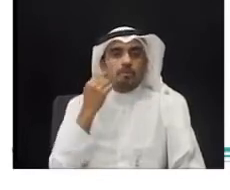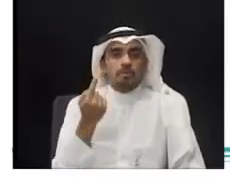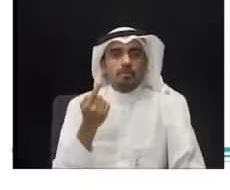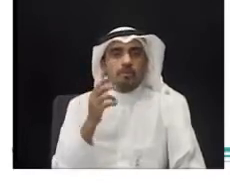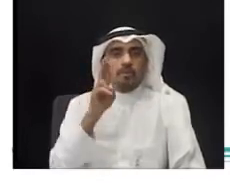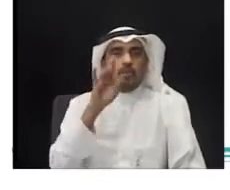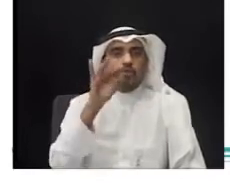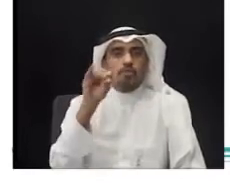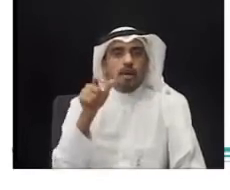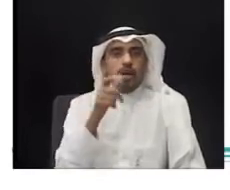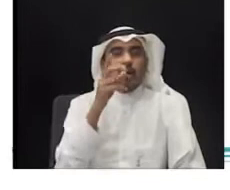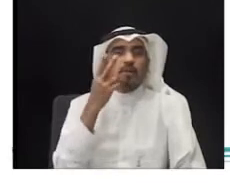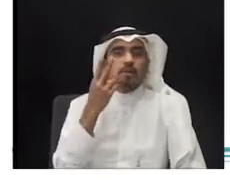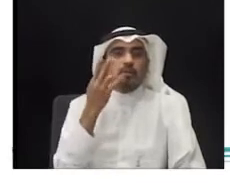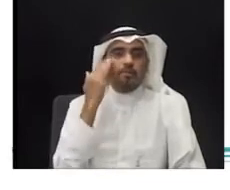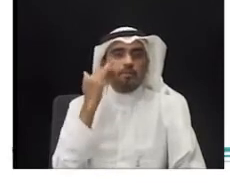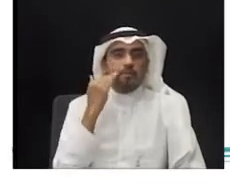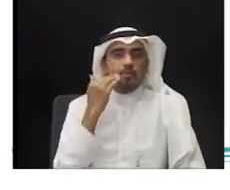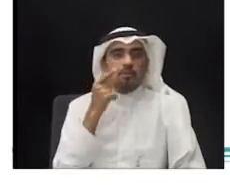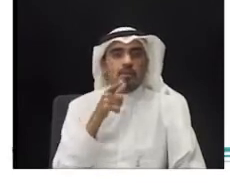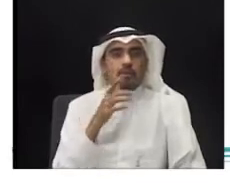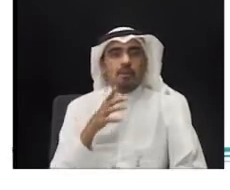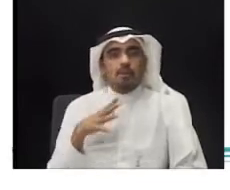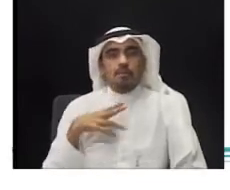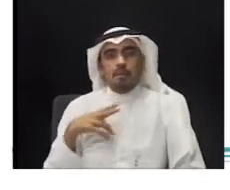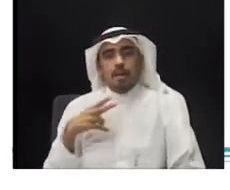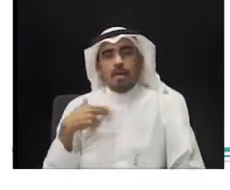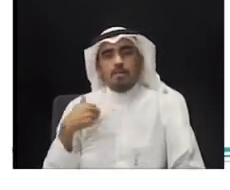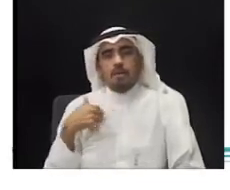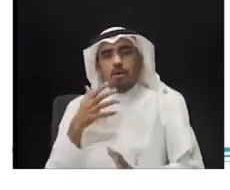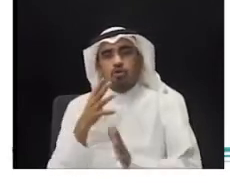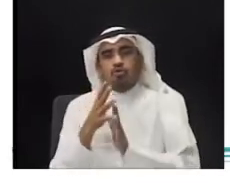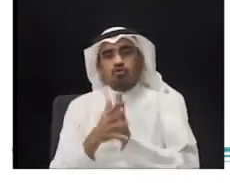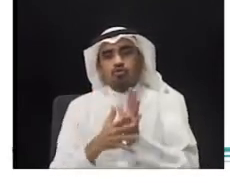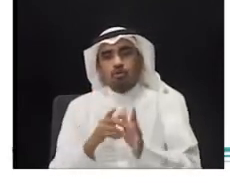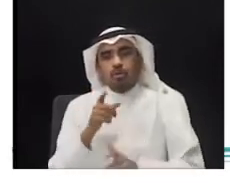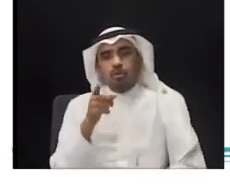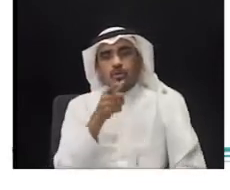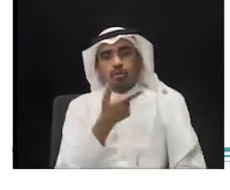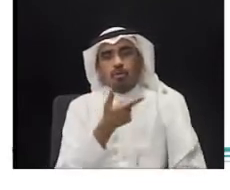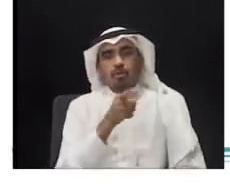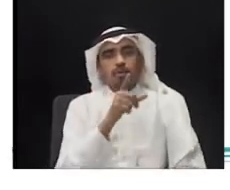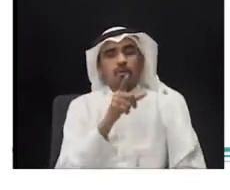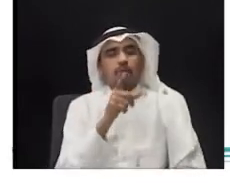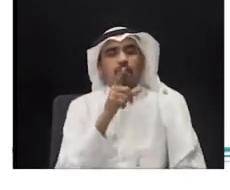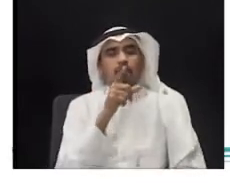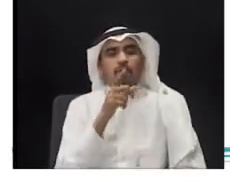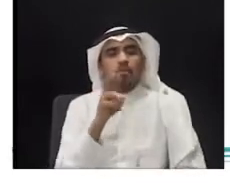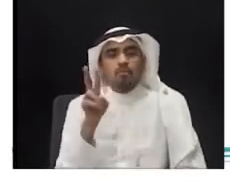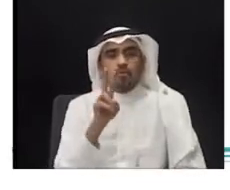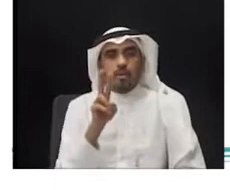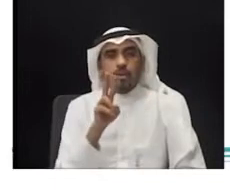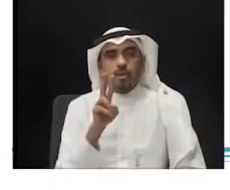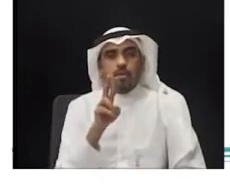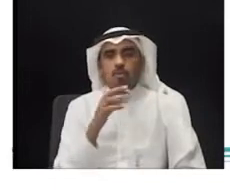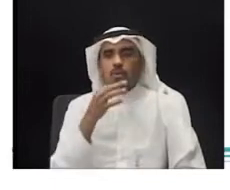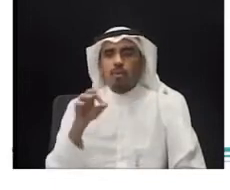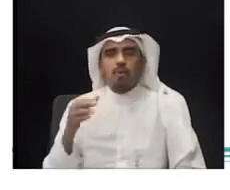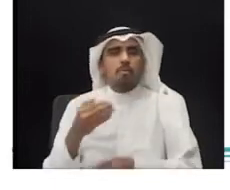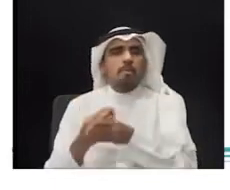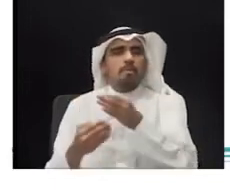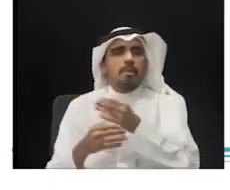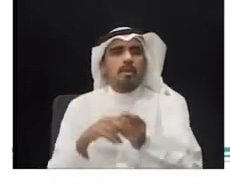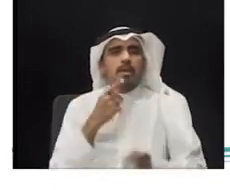وتلكما إلى آخره من أسماء الإشارة. أسماء الإشارة جميعها فراغ عدا المثنى منها